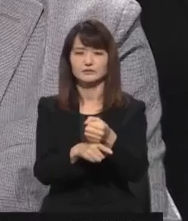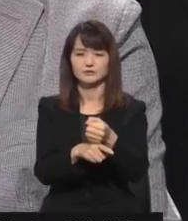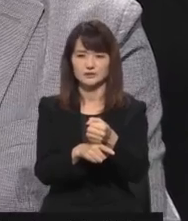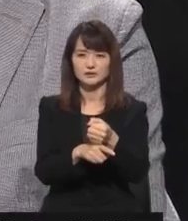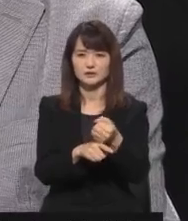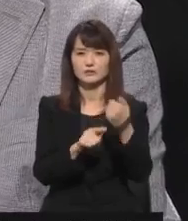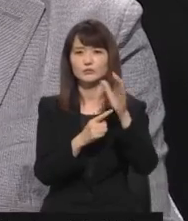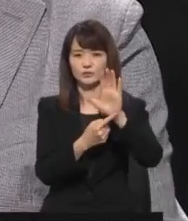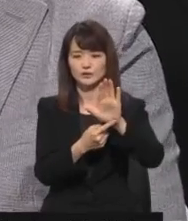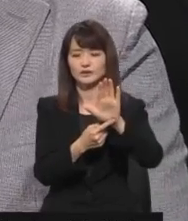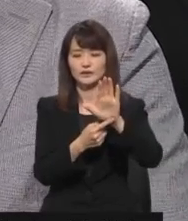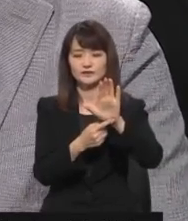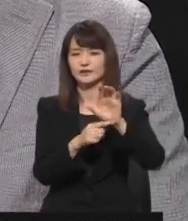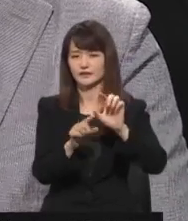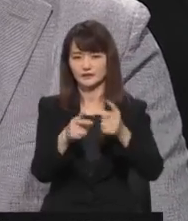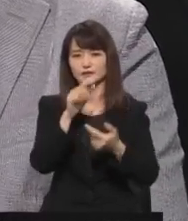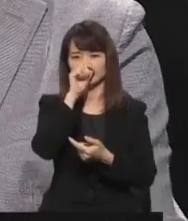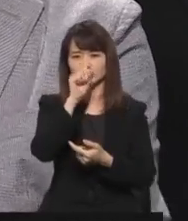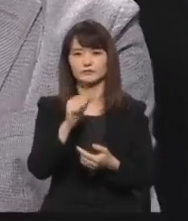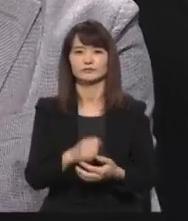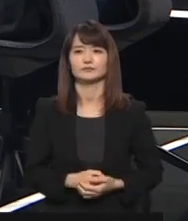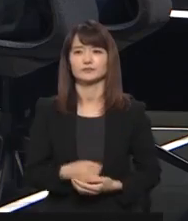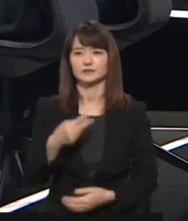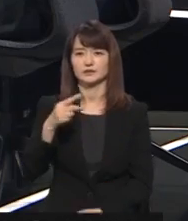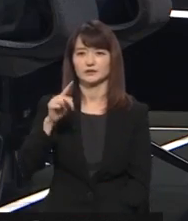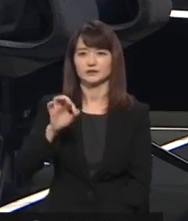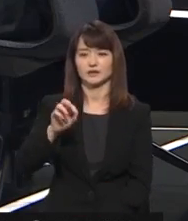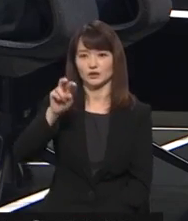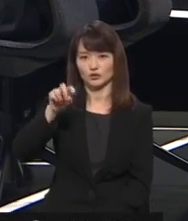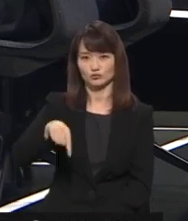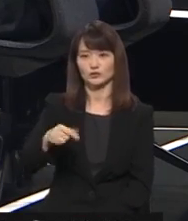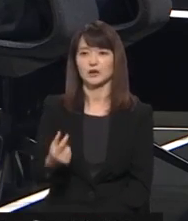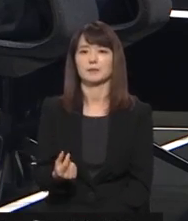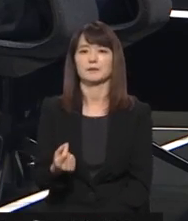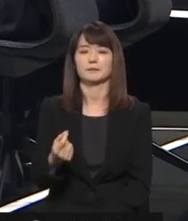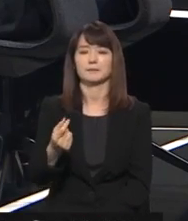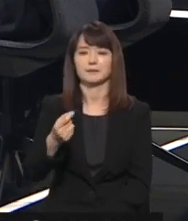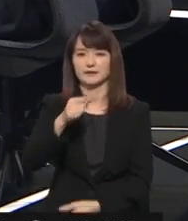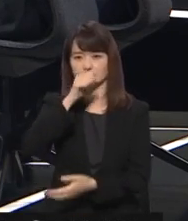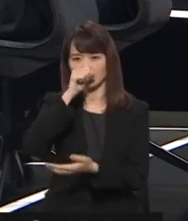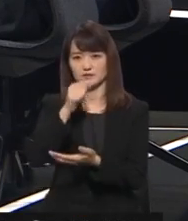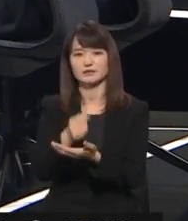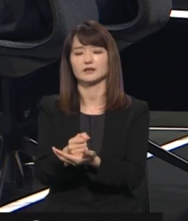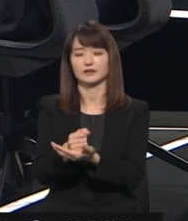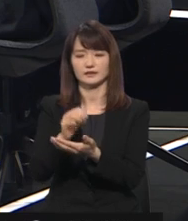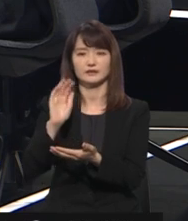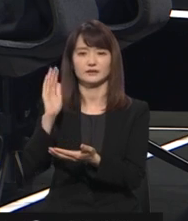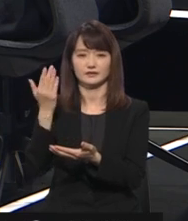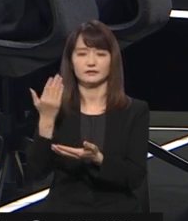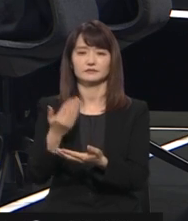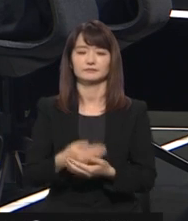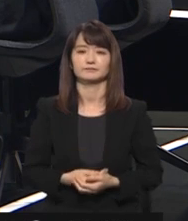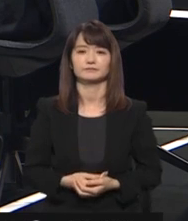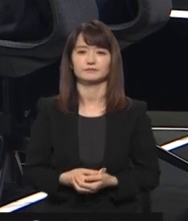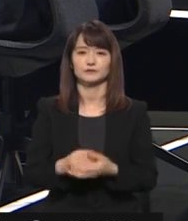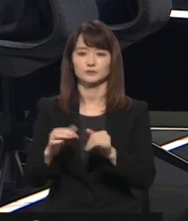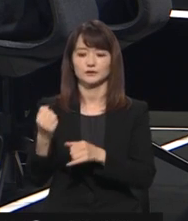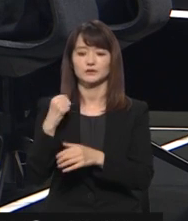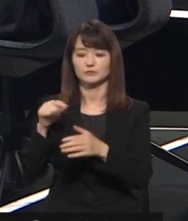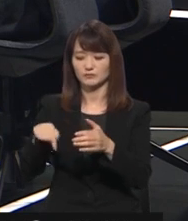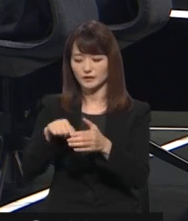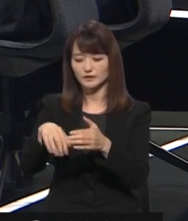싶어요 예 어쨌든 당 무우를 빠른 시간내에 정상화해야 된다 이제 이런 필요성을 당내 뵐 느낄 거